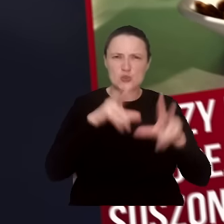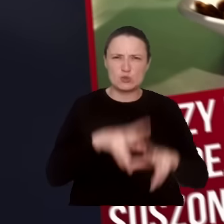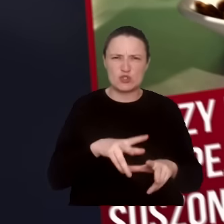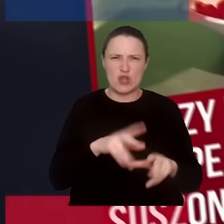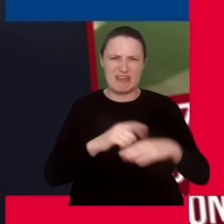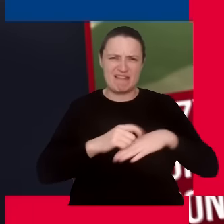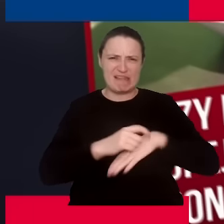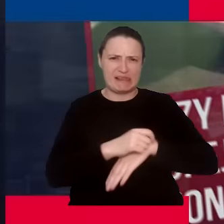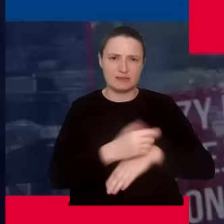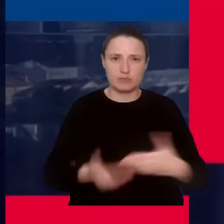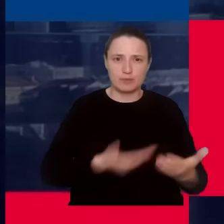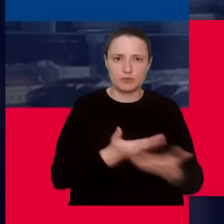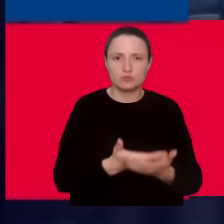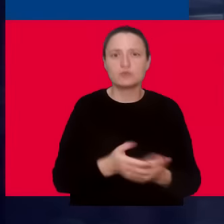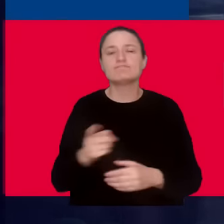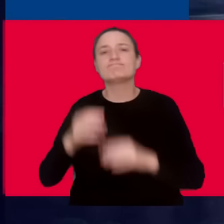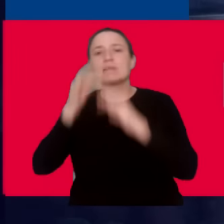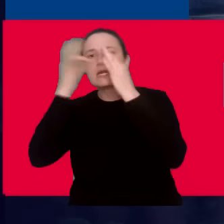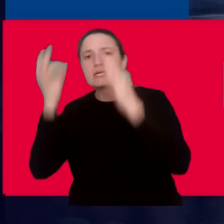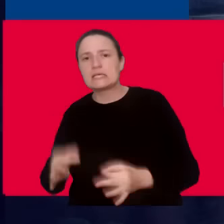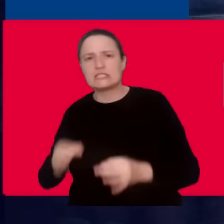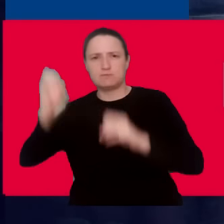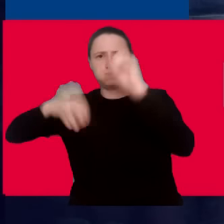pustoszy wschodnie Chiny.